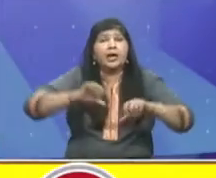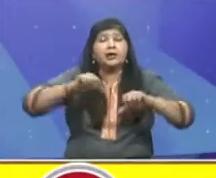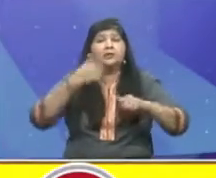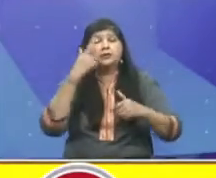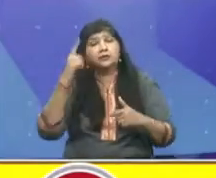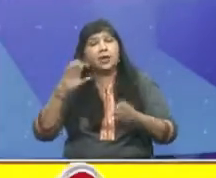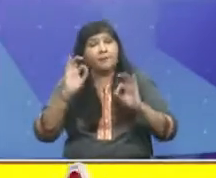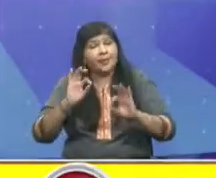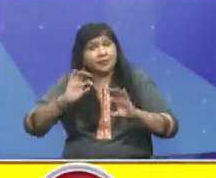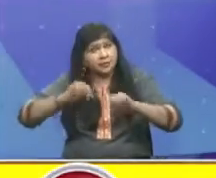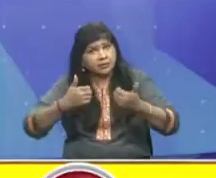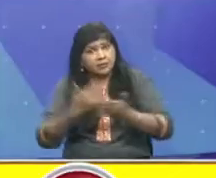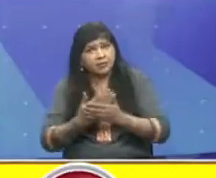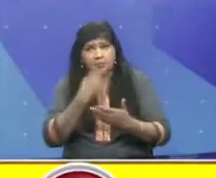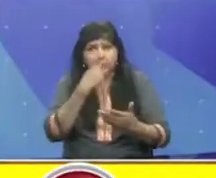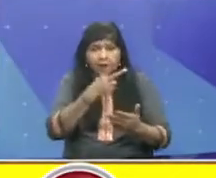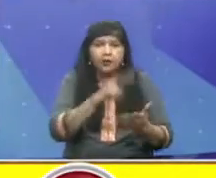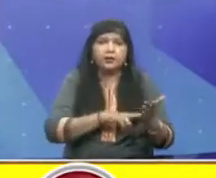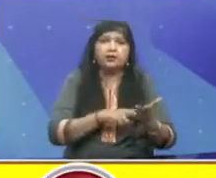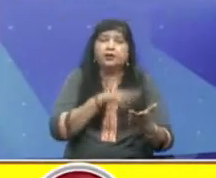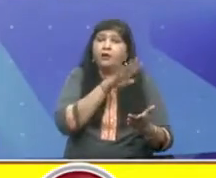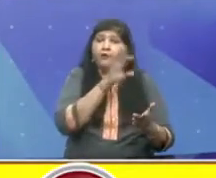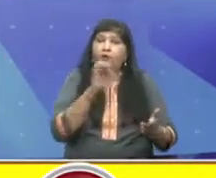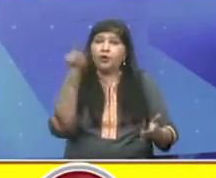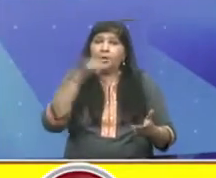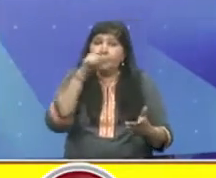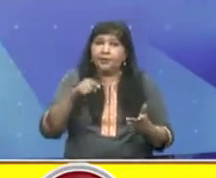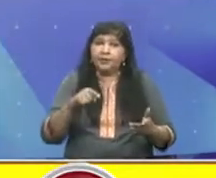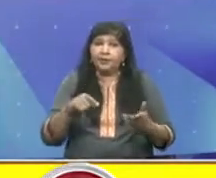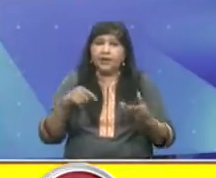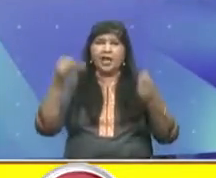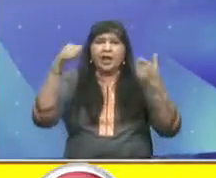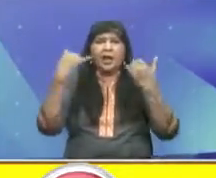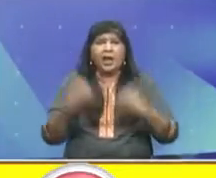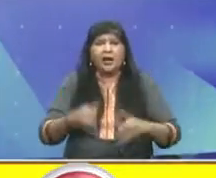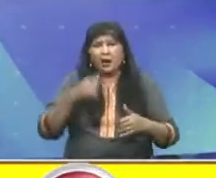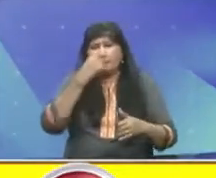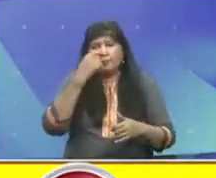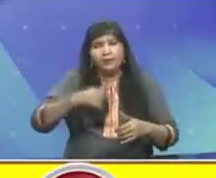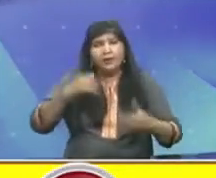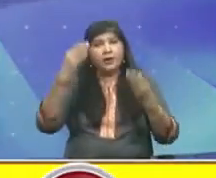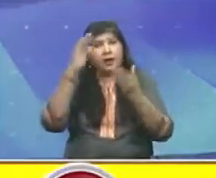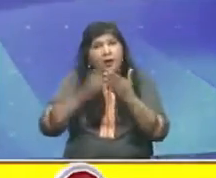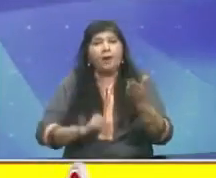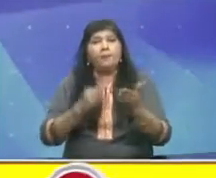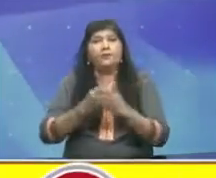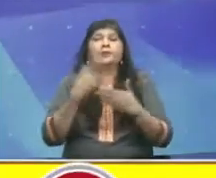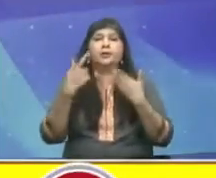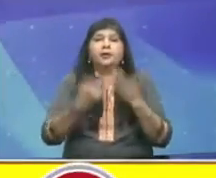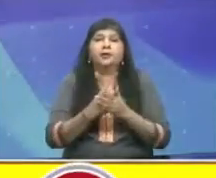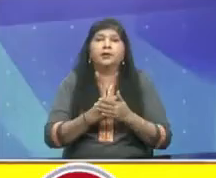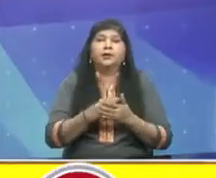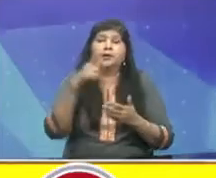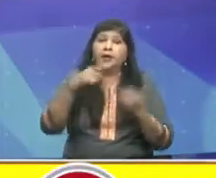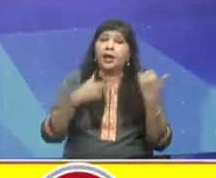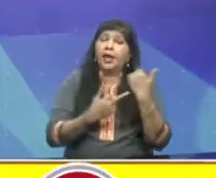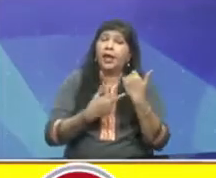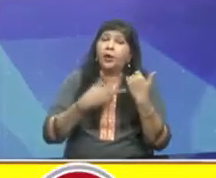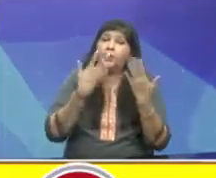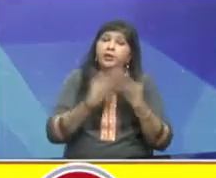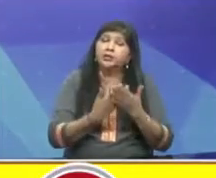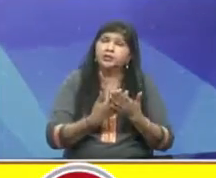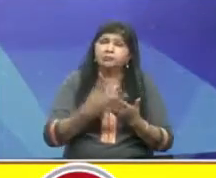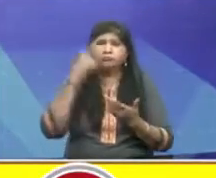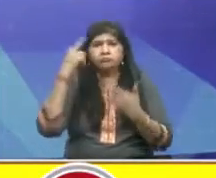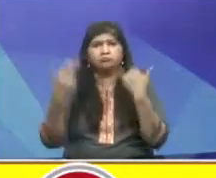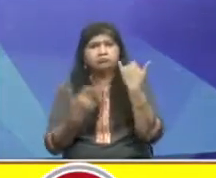और करीब करीब हम लोगों ने उसका 40% एमिशन उसका कम कर दिया बसेस में। अब ये टेक्नोलॉजी जो आपने खोजी